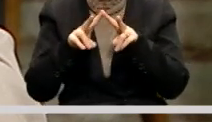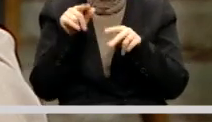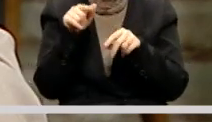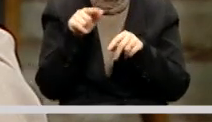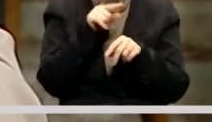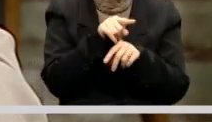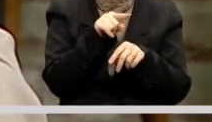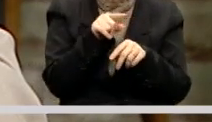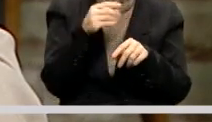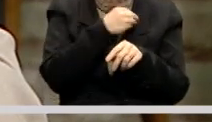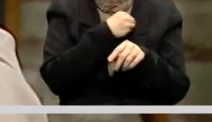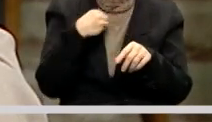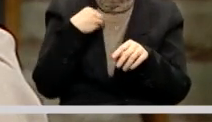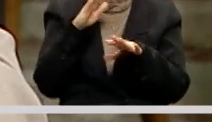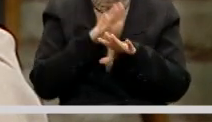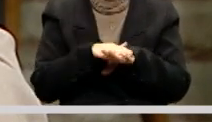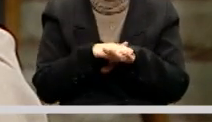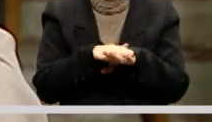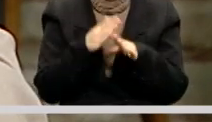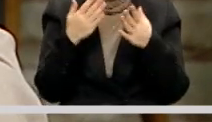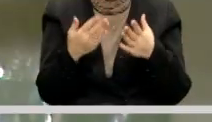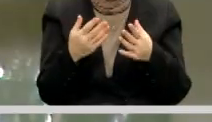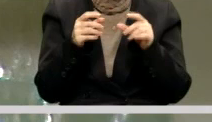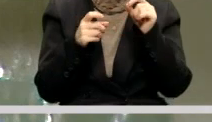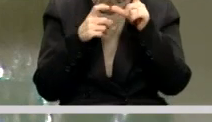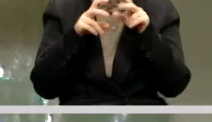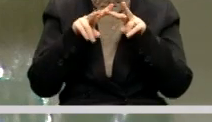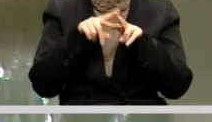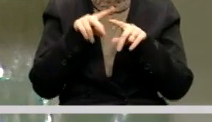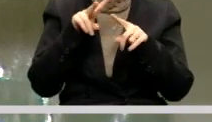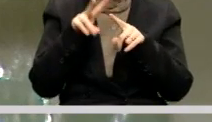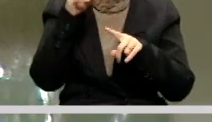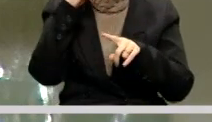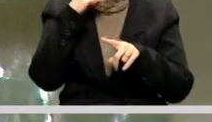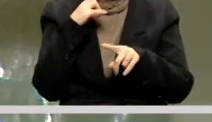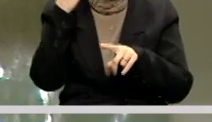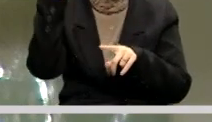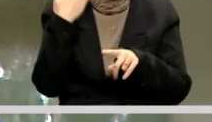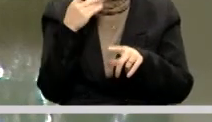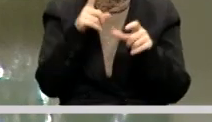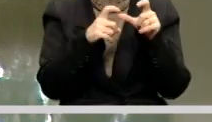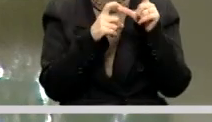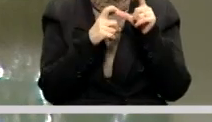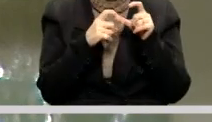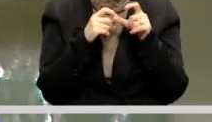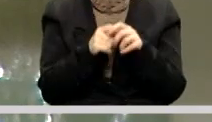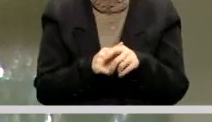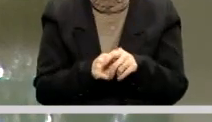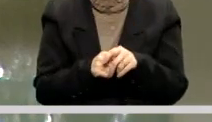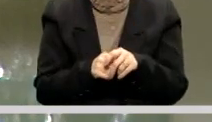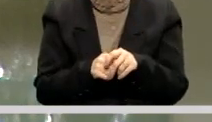ikisiyle tedavi sağlıyoruz. Hı-hı. Peki Osman Bey, izleyicimizden gelen bir soru var. Size onu yönelteceğim, ardından devam